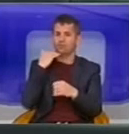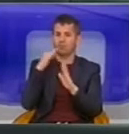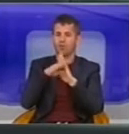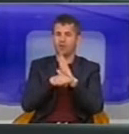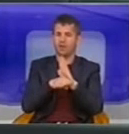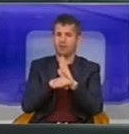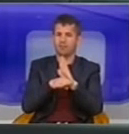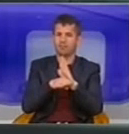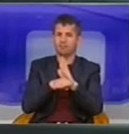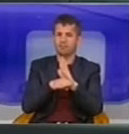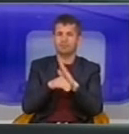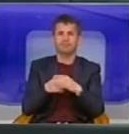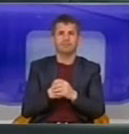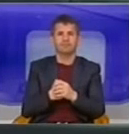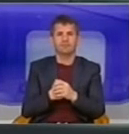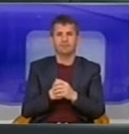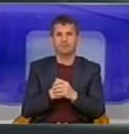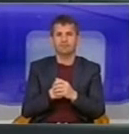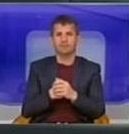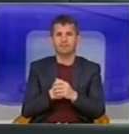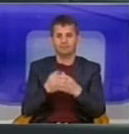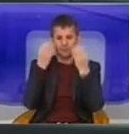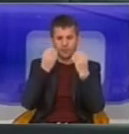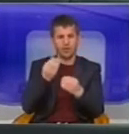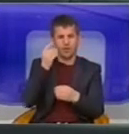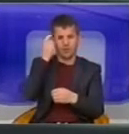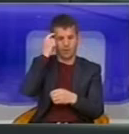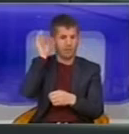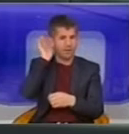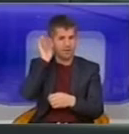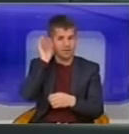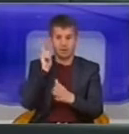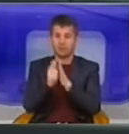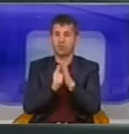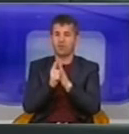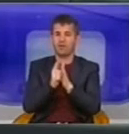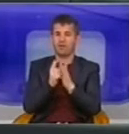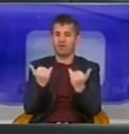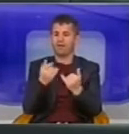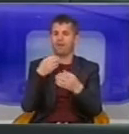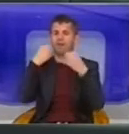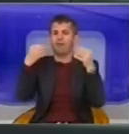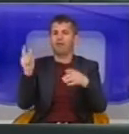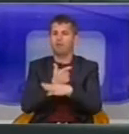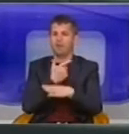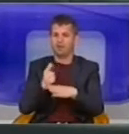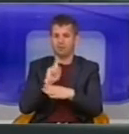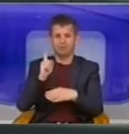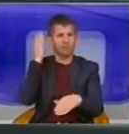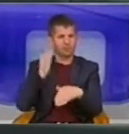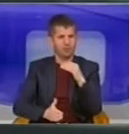në cilin e kemi para nesh. I nderuar zoti kryeministër, koha e fjalëve të mira dhe premtime boshe duhet ju vi